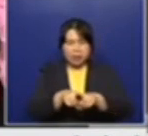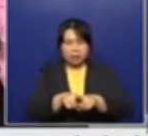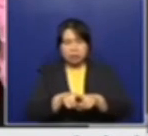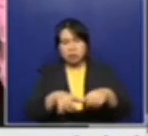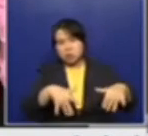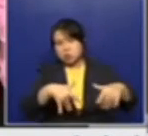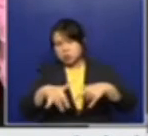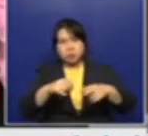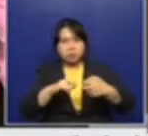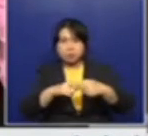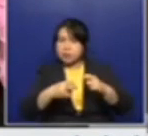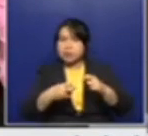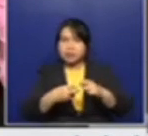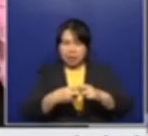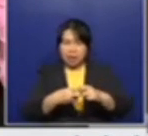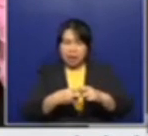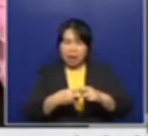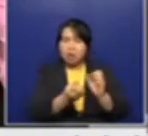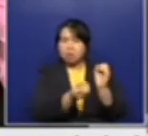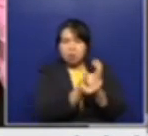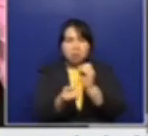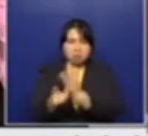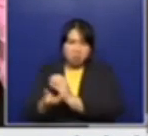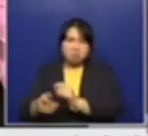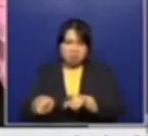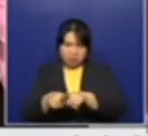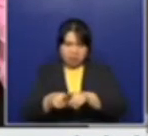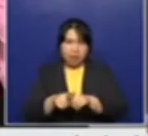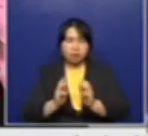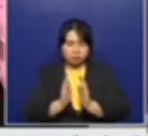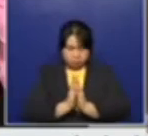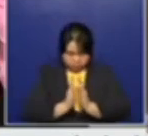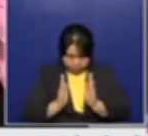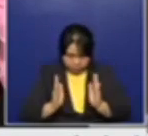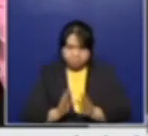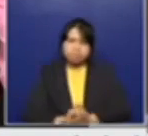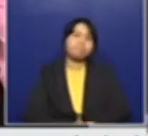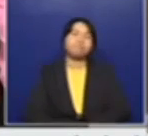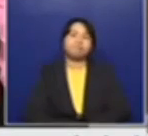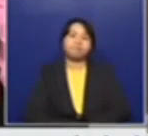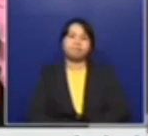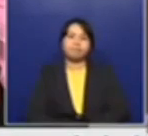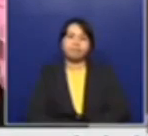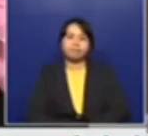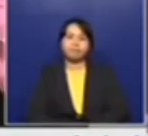ได้รับผลเสียหายอย่างร้ายแรงขอกราบขอบคุณท่านประธานครับ ครับขอบคุณนะครับ